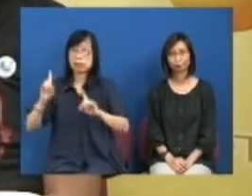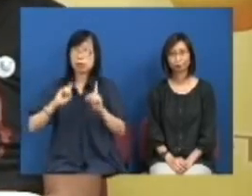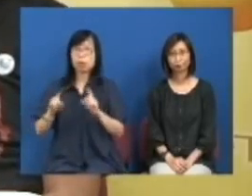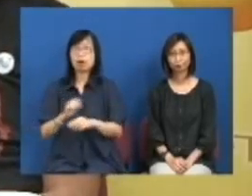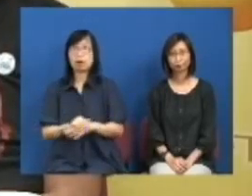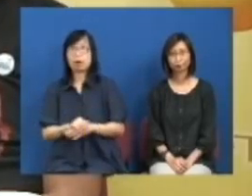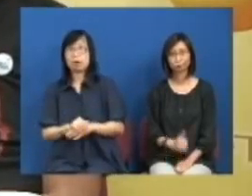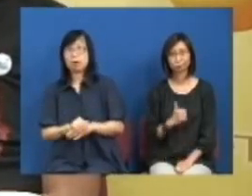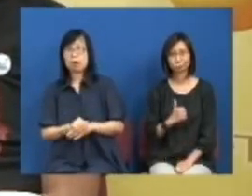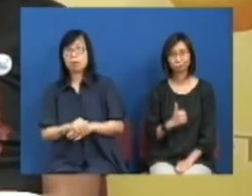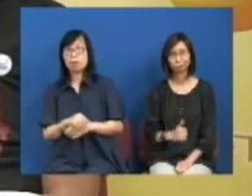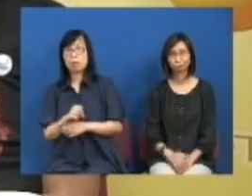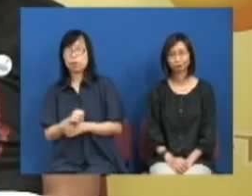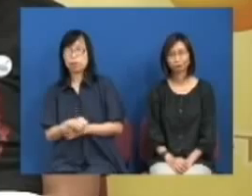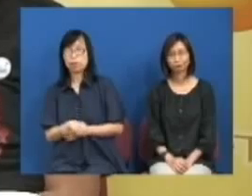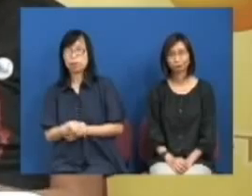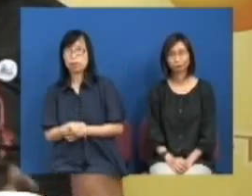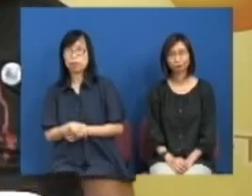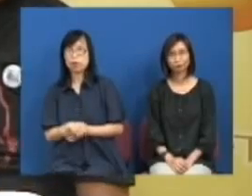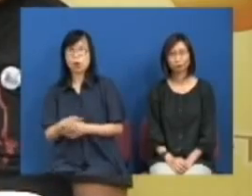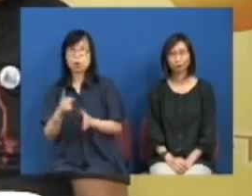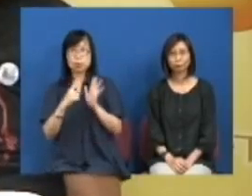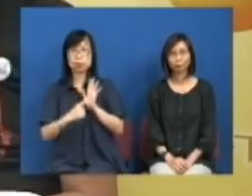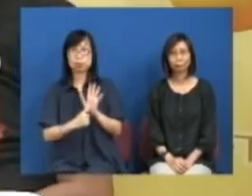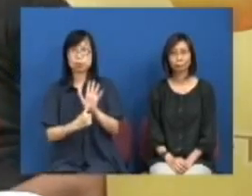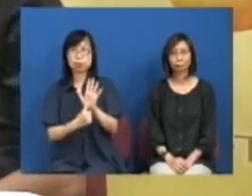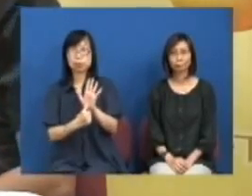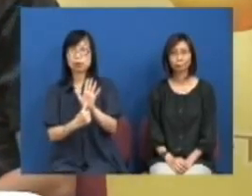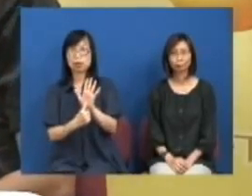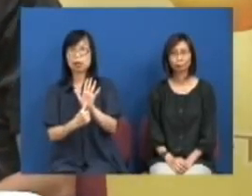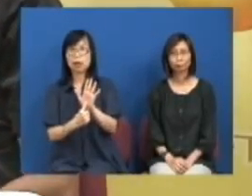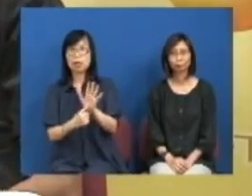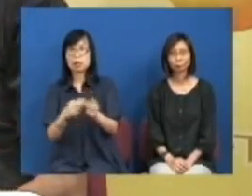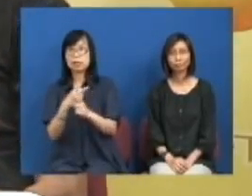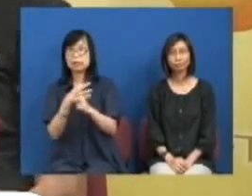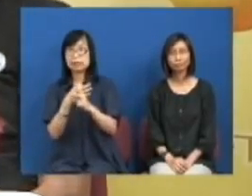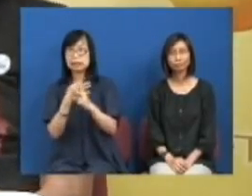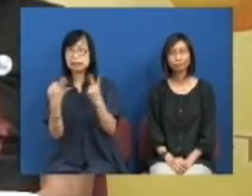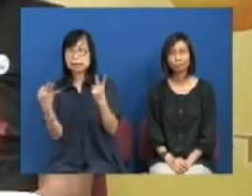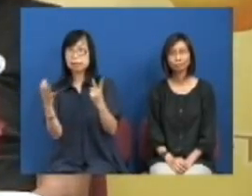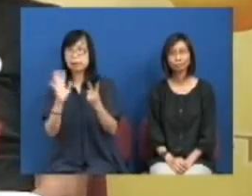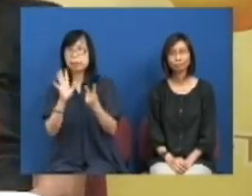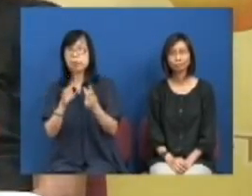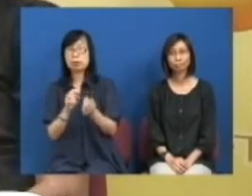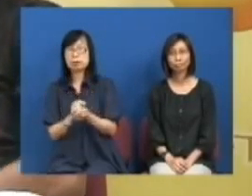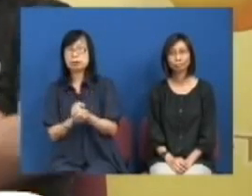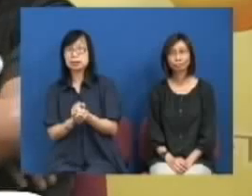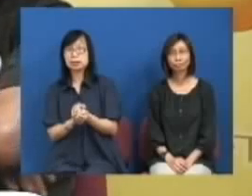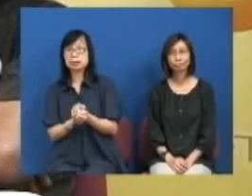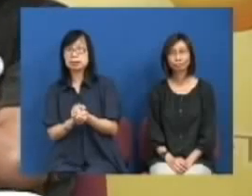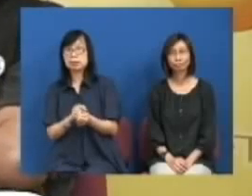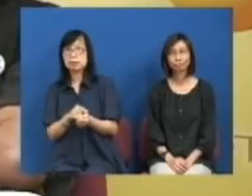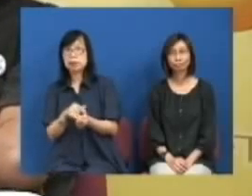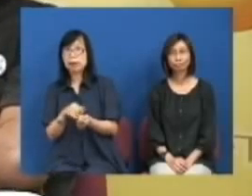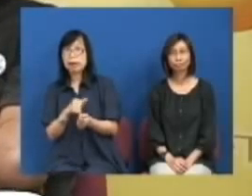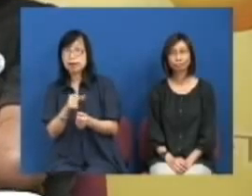題、集會問題的鉛制。我舉個例子這樣說，他有三條以前有一個叫不能脅迫政府，何脅迫政府呢？